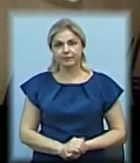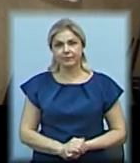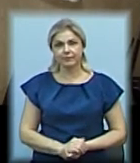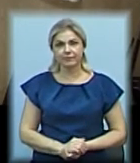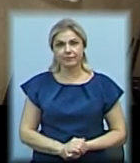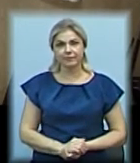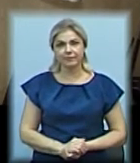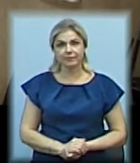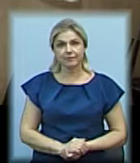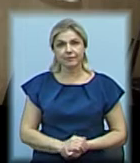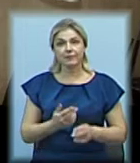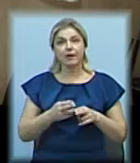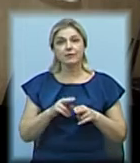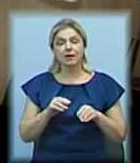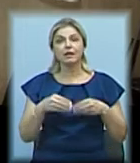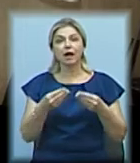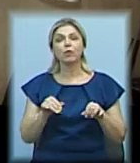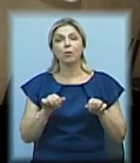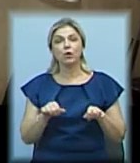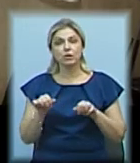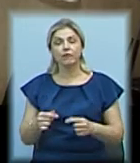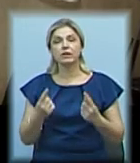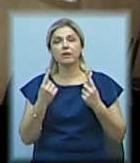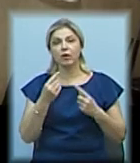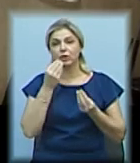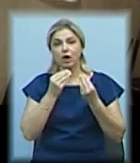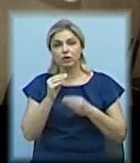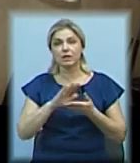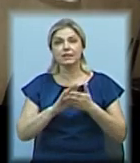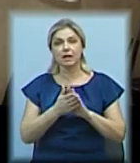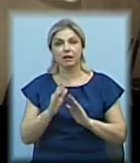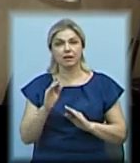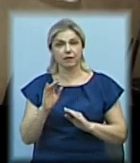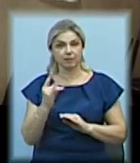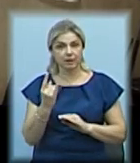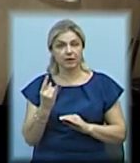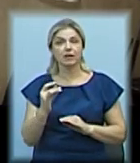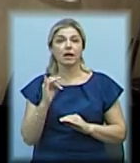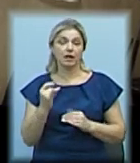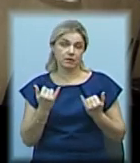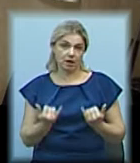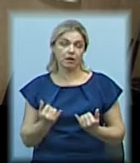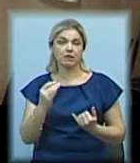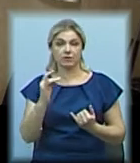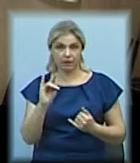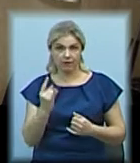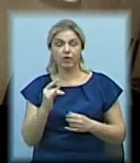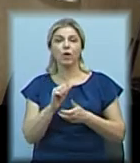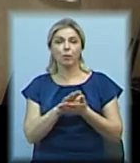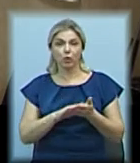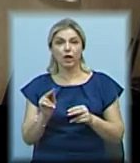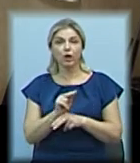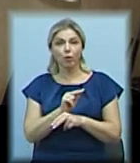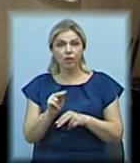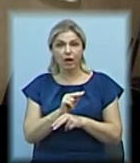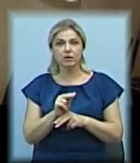що надало можливість значно покращити стан дитини, і зараз дитина продовжує лікуватись